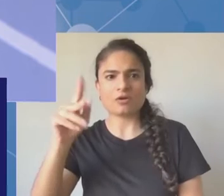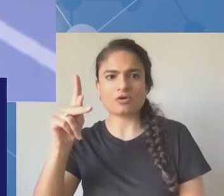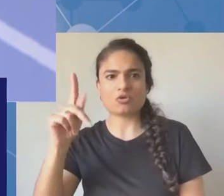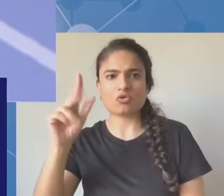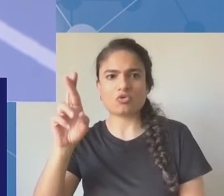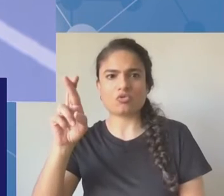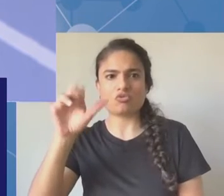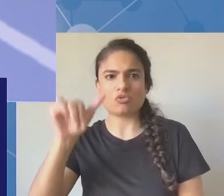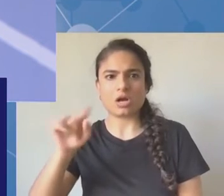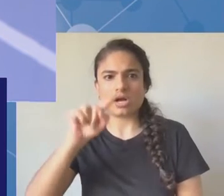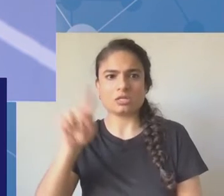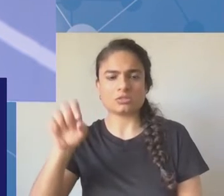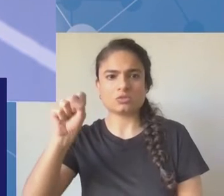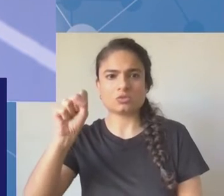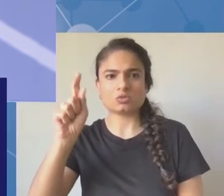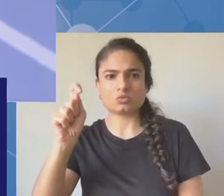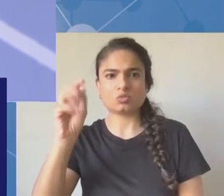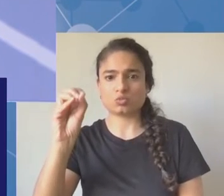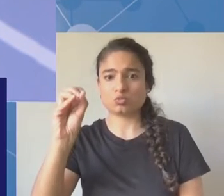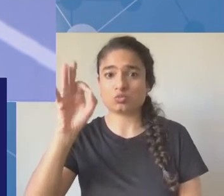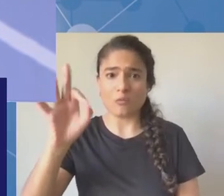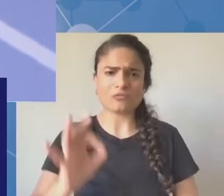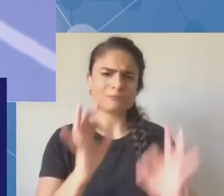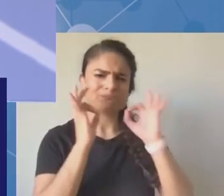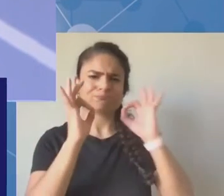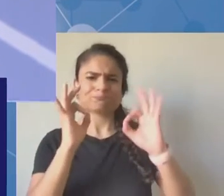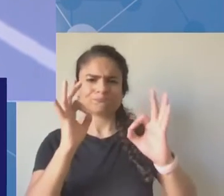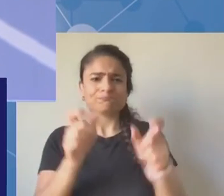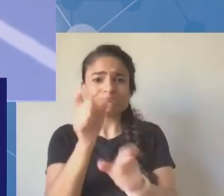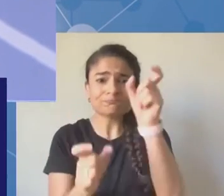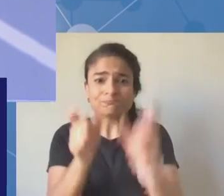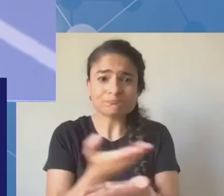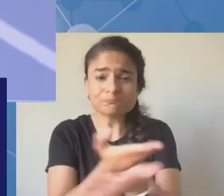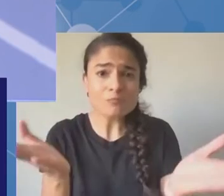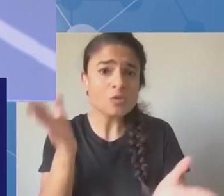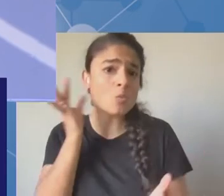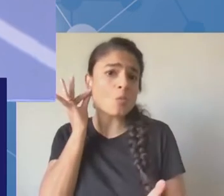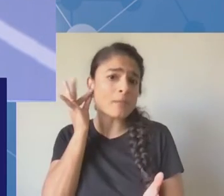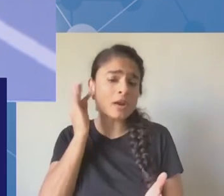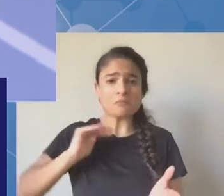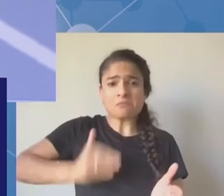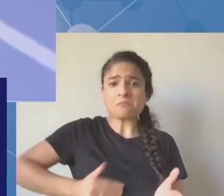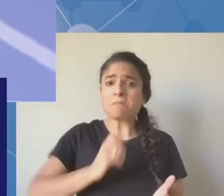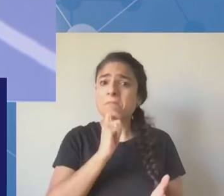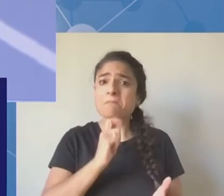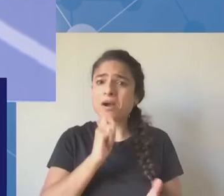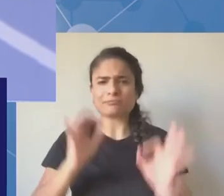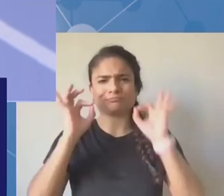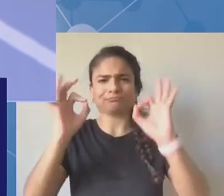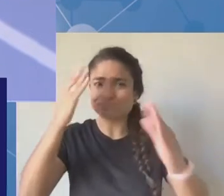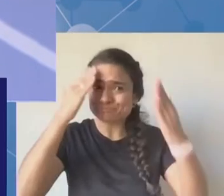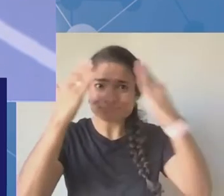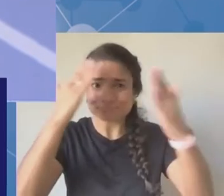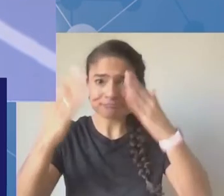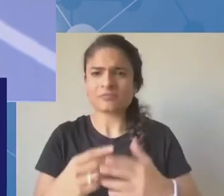Спасибо. Спасибо всем за то, что были с нами на протяжении всей этой недели. И с нетерпением я жду ваши